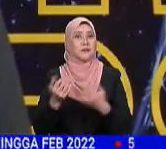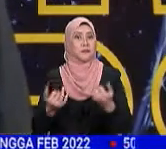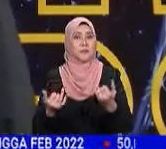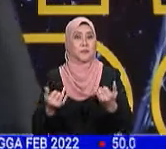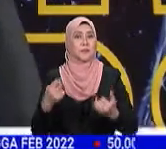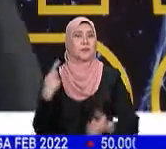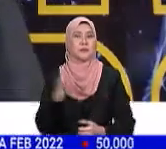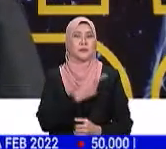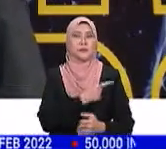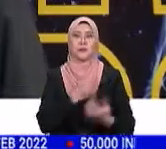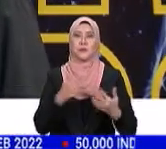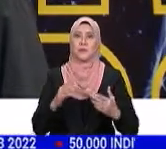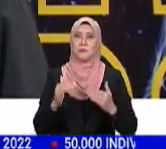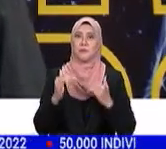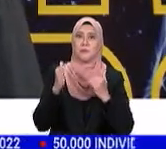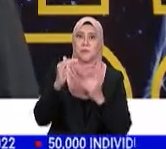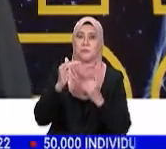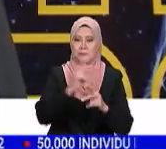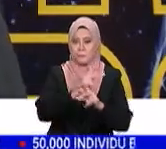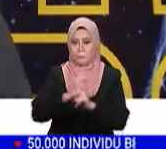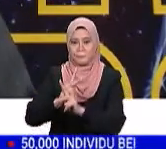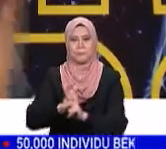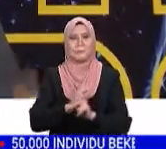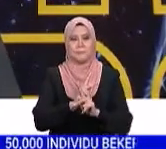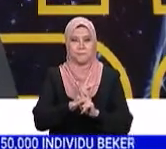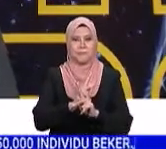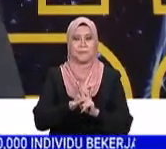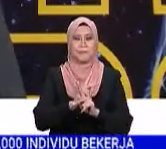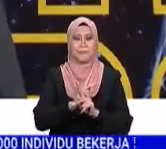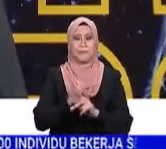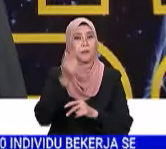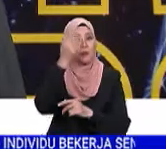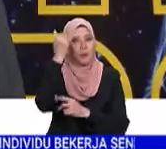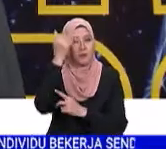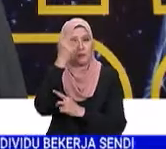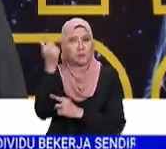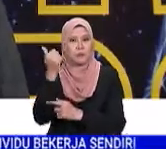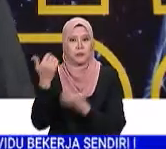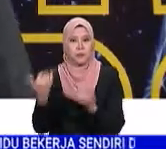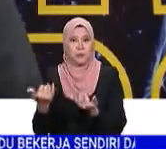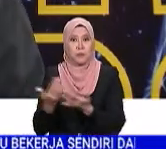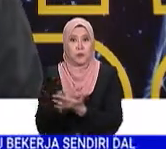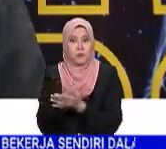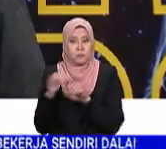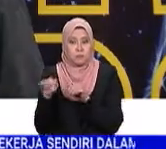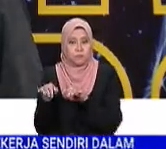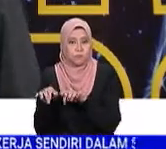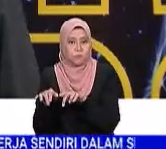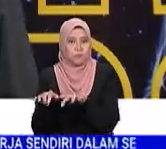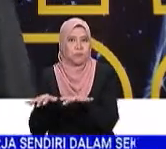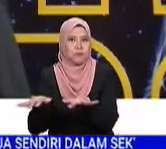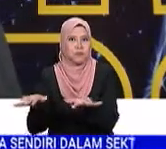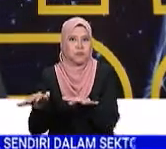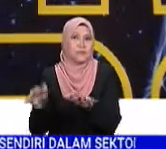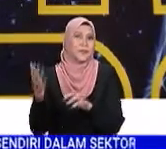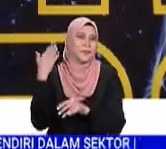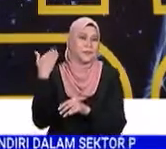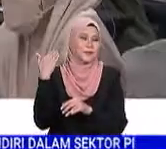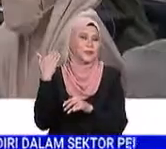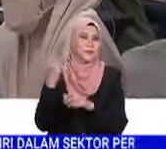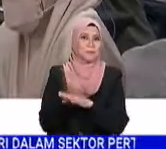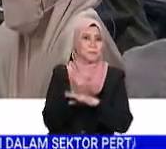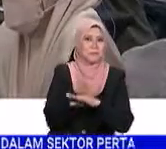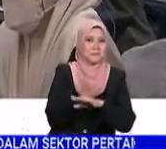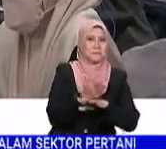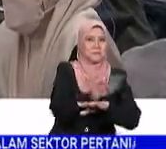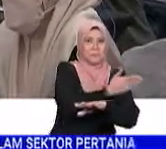di tahap yang sangat-sangat berjaga-jagalah. Saya tengok negara lain pun baru nak buat benda-benda yang kita dah selama ini mempraktikkan.